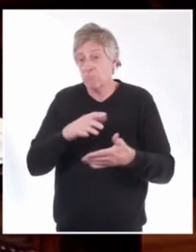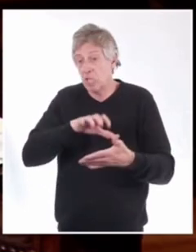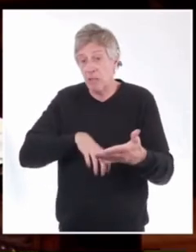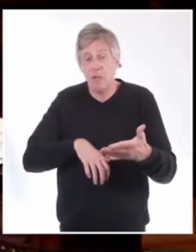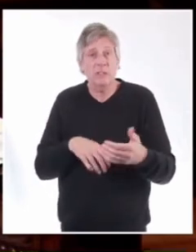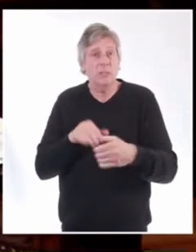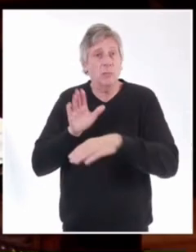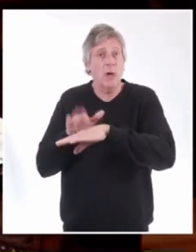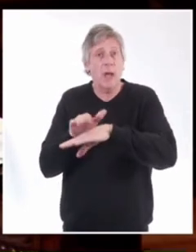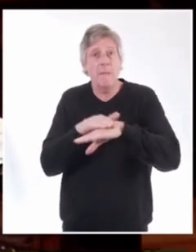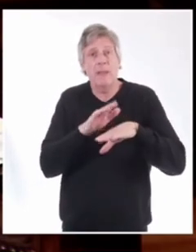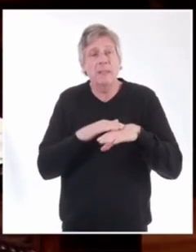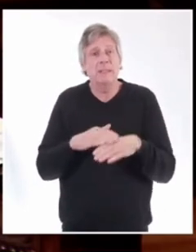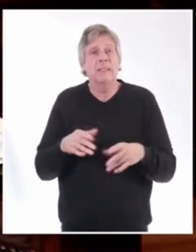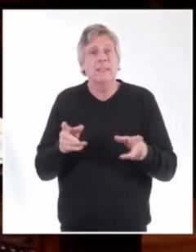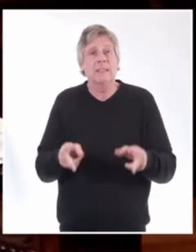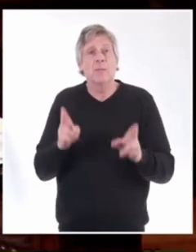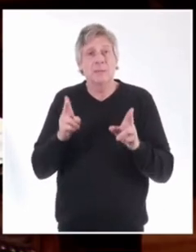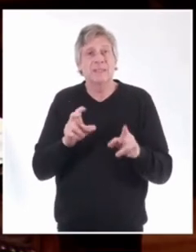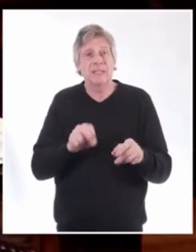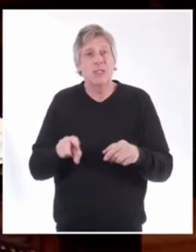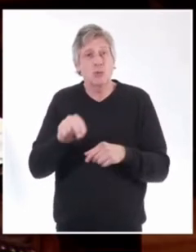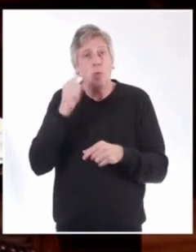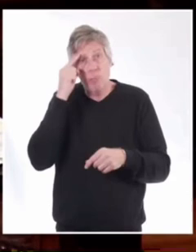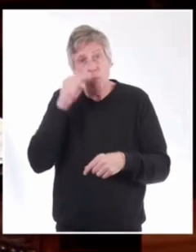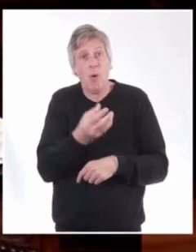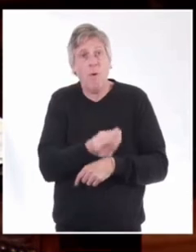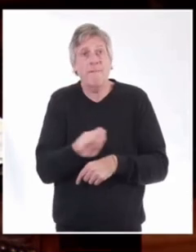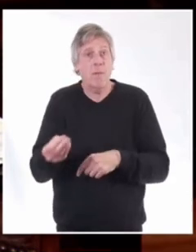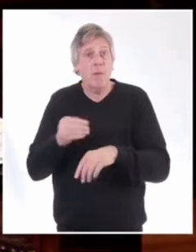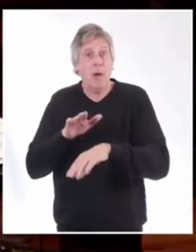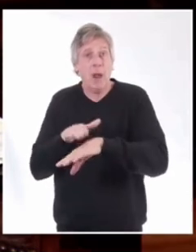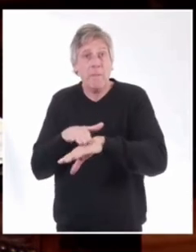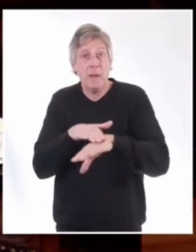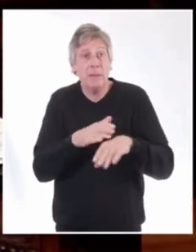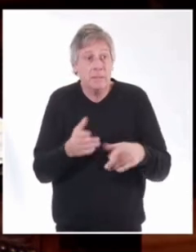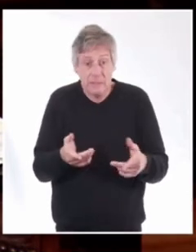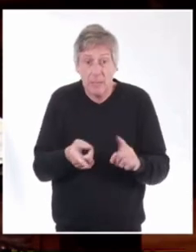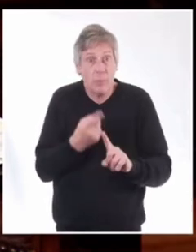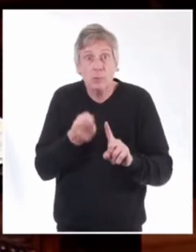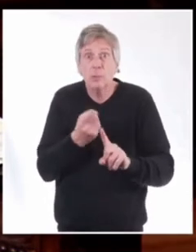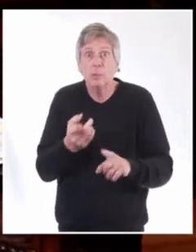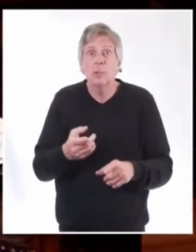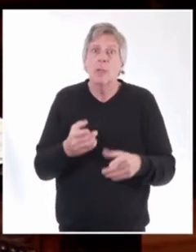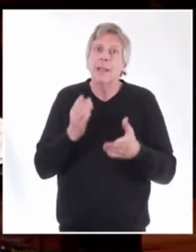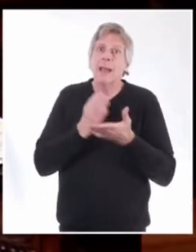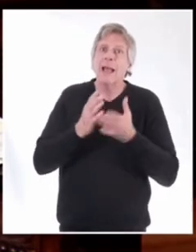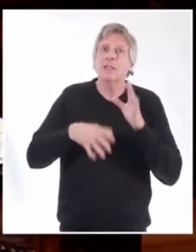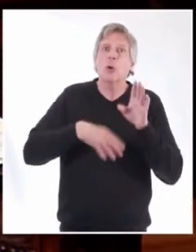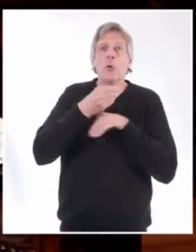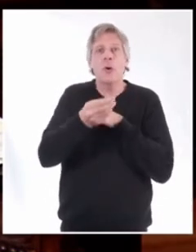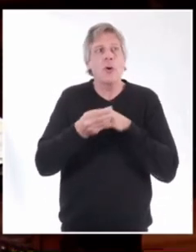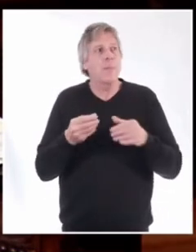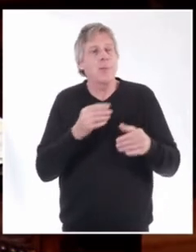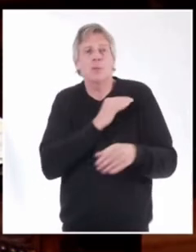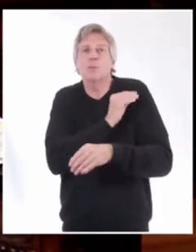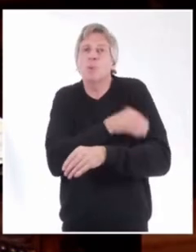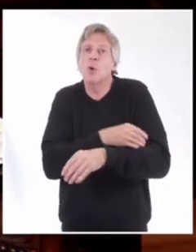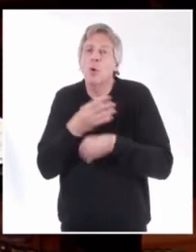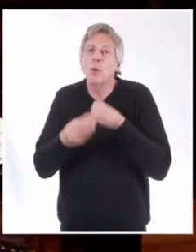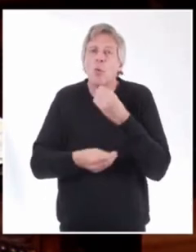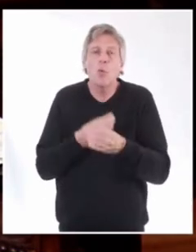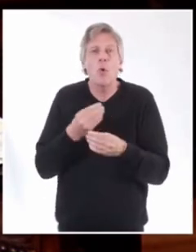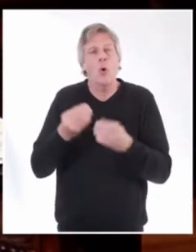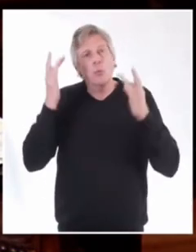rappeler l'importance de ces séjours pour les enfants, de ces temps un peu hors classe, que ce soit pour faire du sport ou pour accéder à